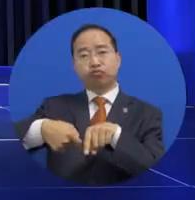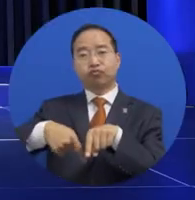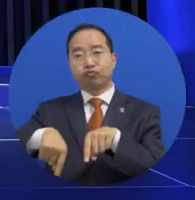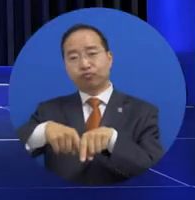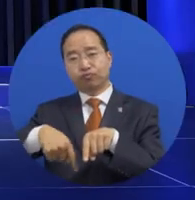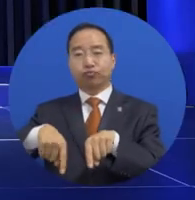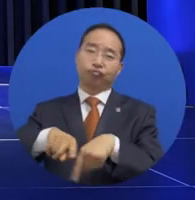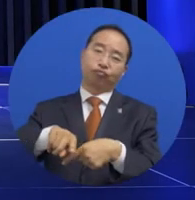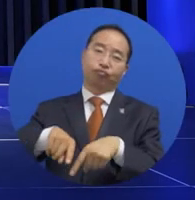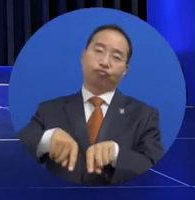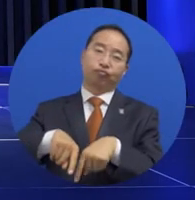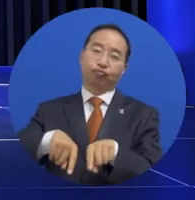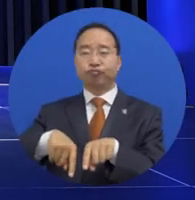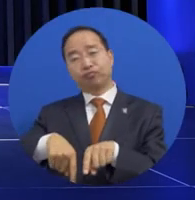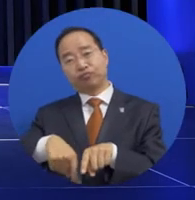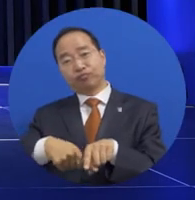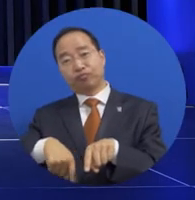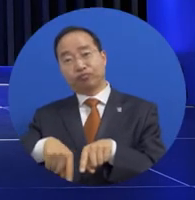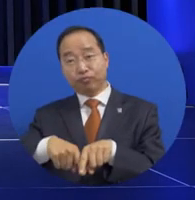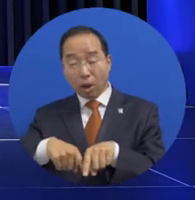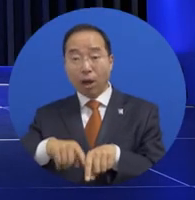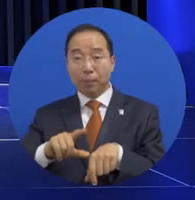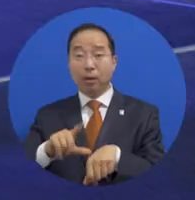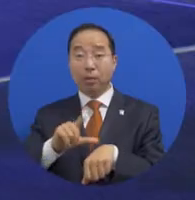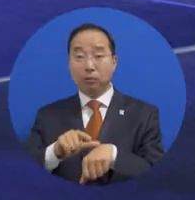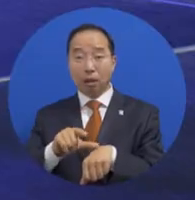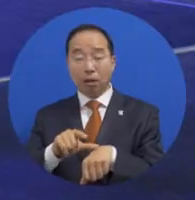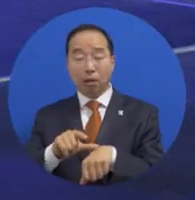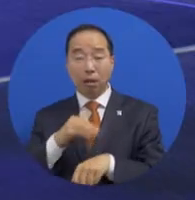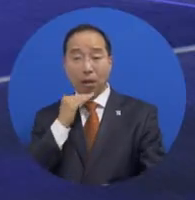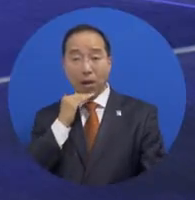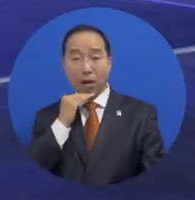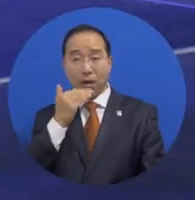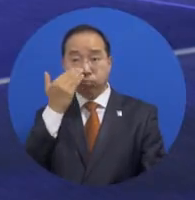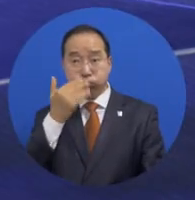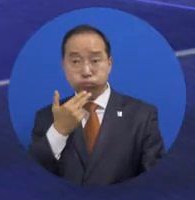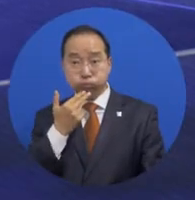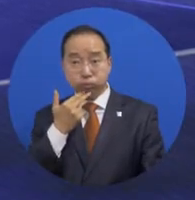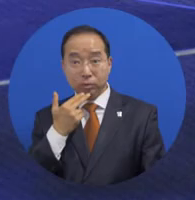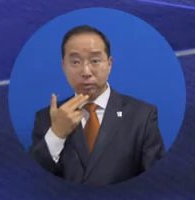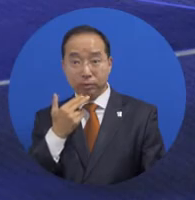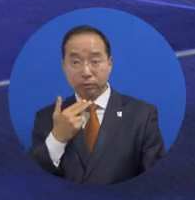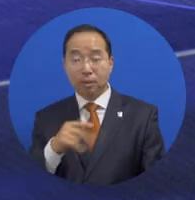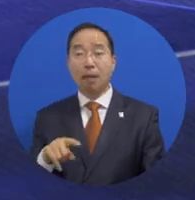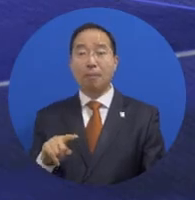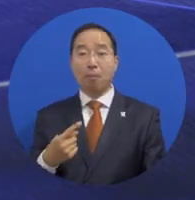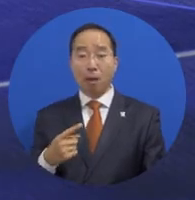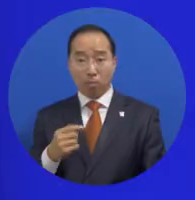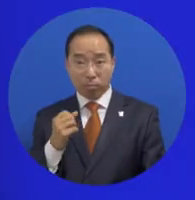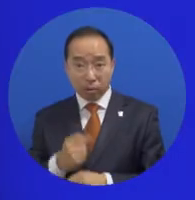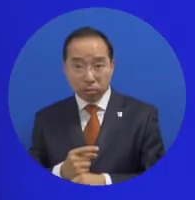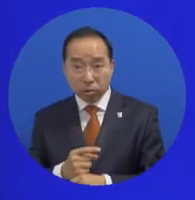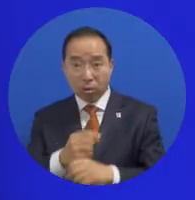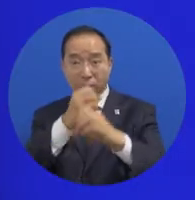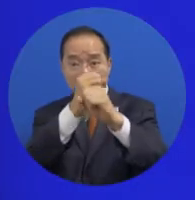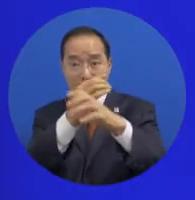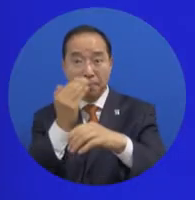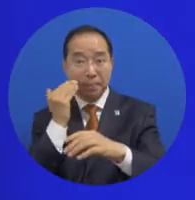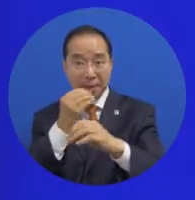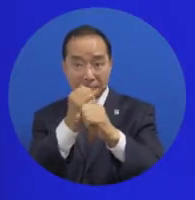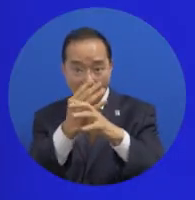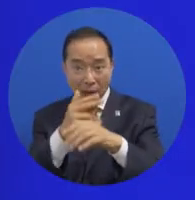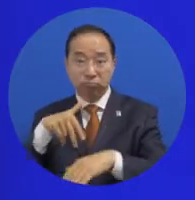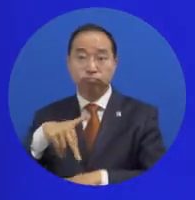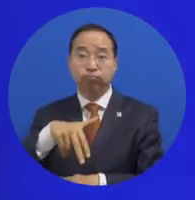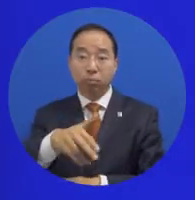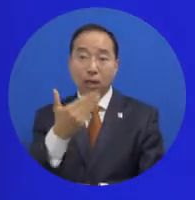네. 살짝살짝 이걸 하고 있으면 시간이 너무 많이 빨리 가요. 저는 100번을 해야 되는데 벌써 파란불 들어오고